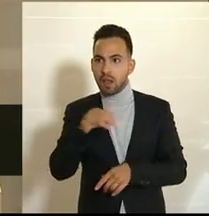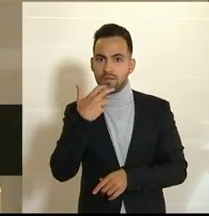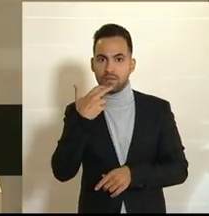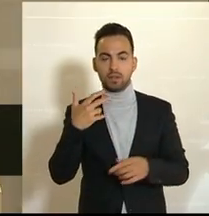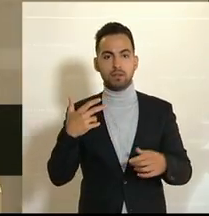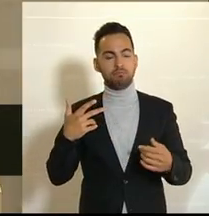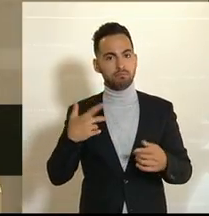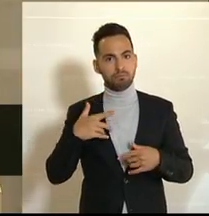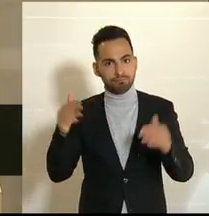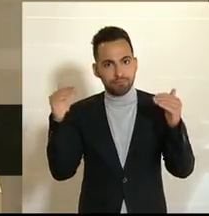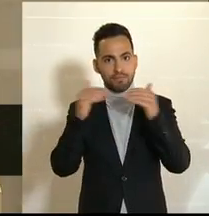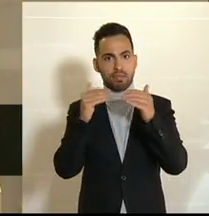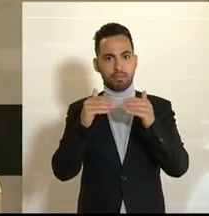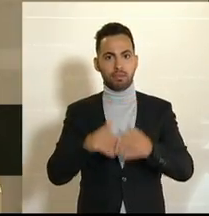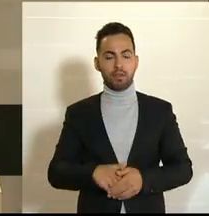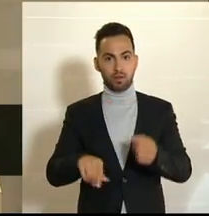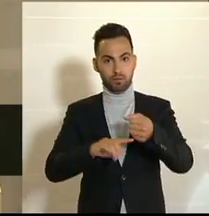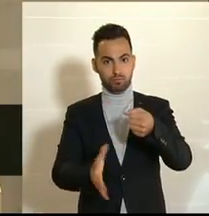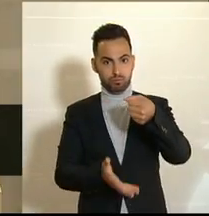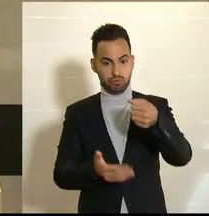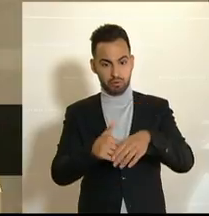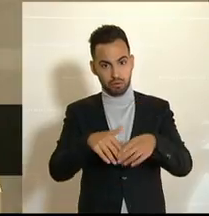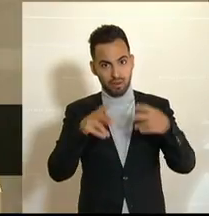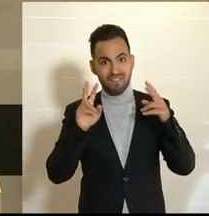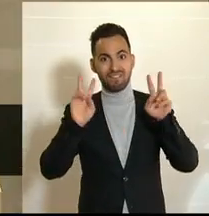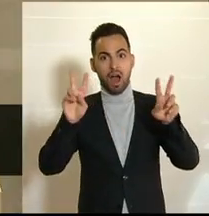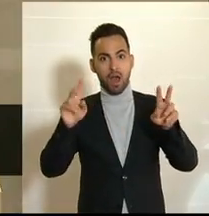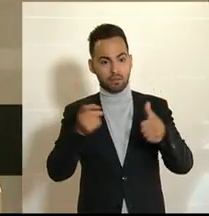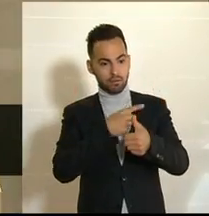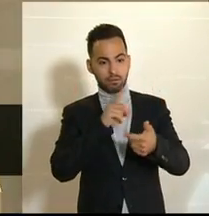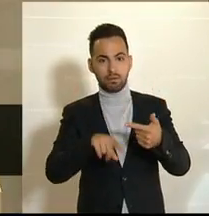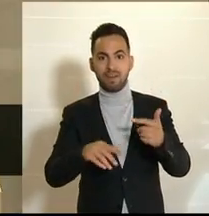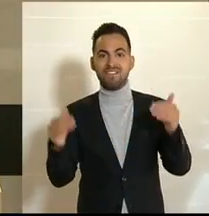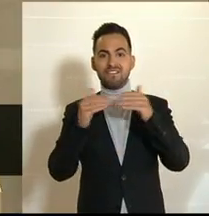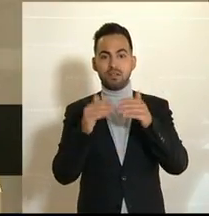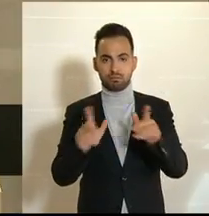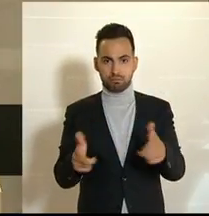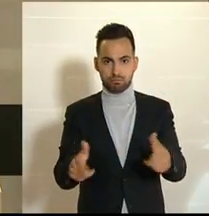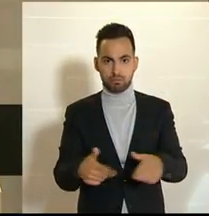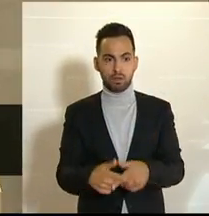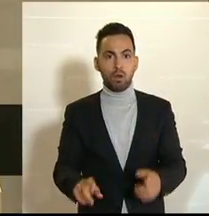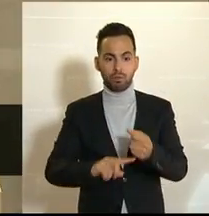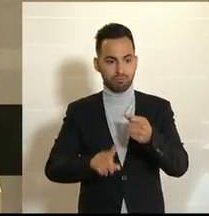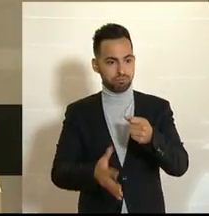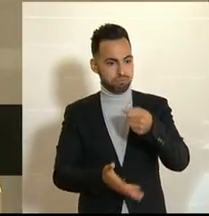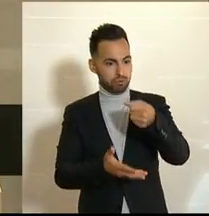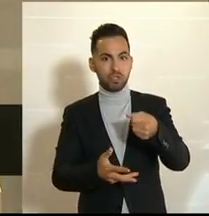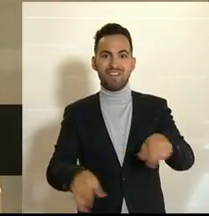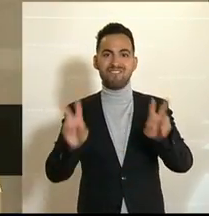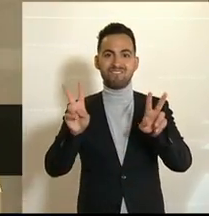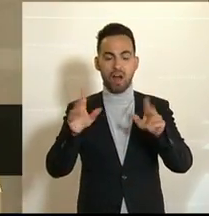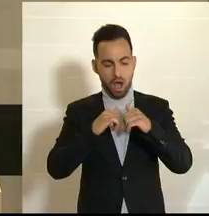erfahren. In diesem Budget finden Sie weder die Wahrheit noch die Fairness. Weil in der Budgetwahrheit sieht man gar